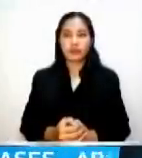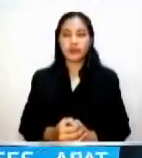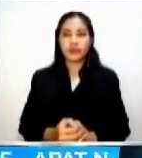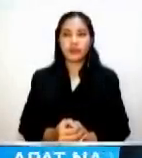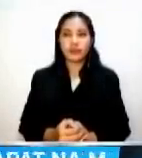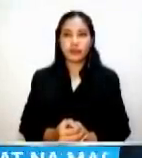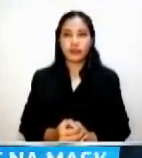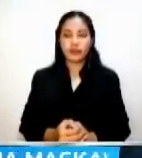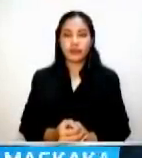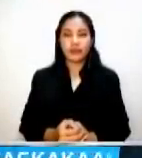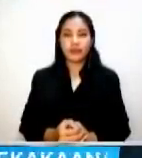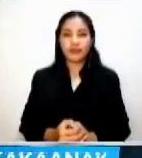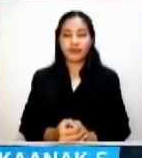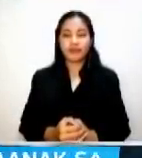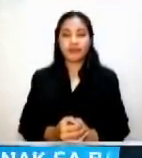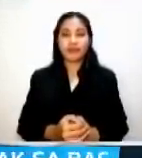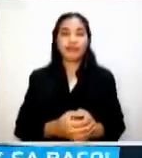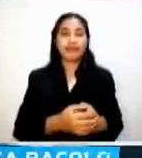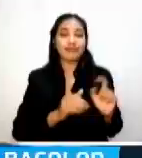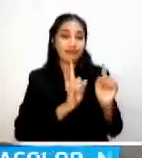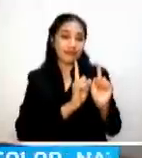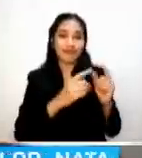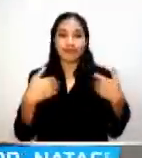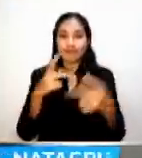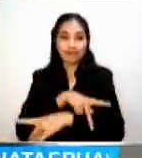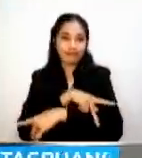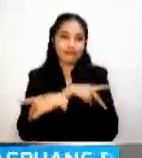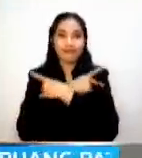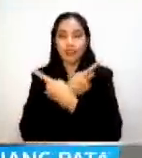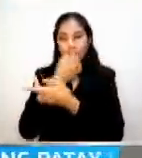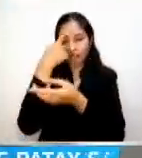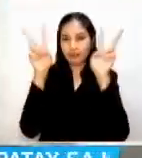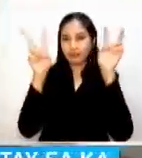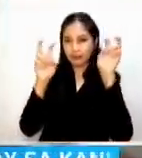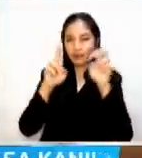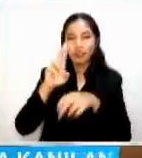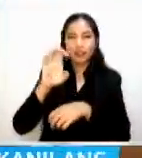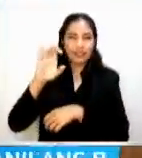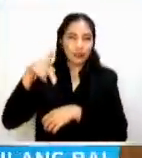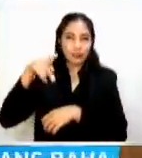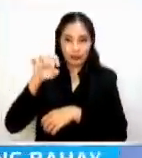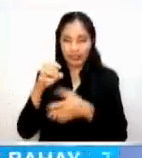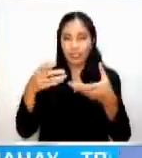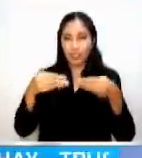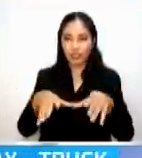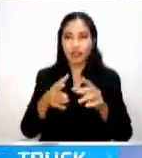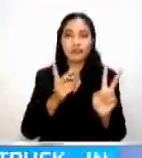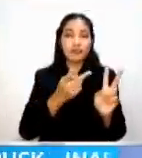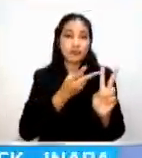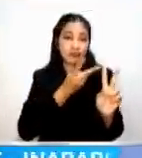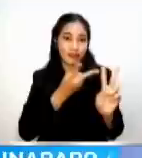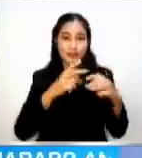Mula sa pagpakilig sa GTV series na The Lost Recipe, nag-level up ang love team ni na Kelvin Miranda at Mikey Quintos sa pag-release ng